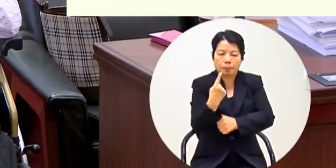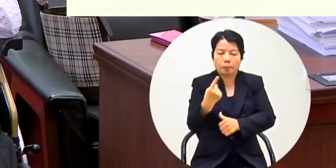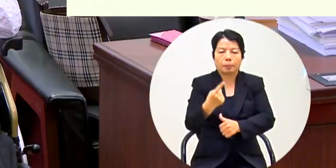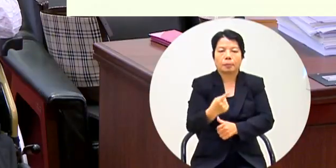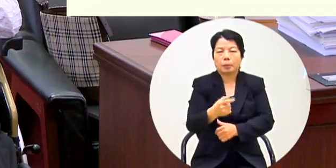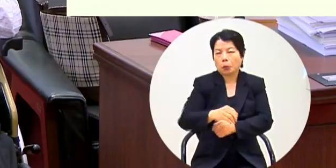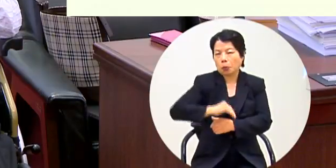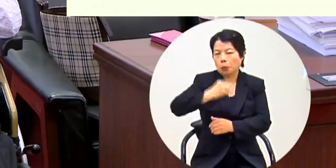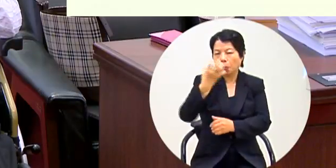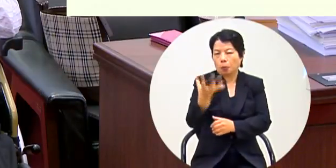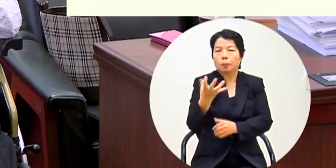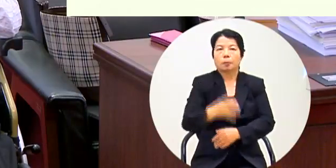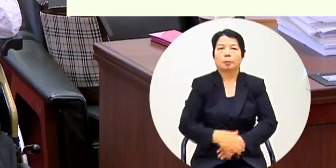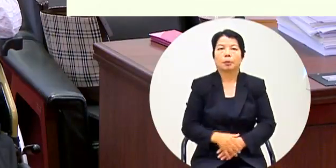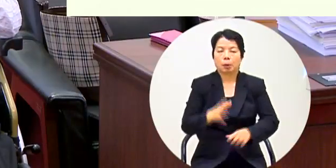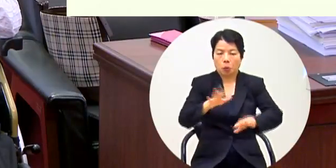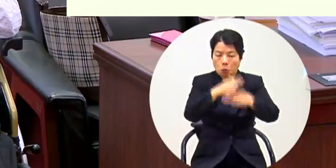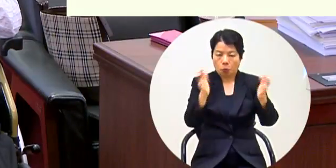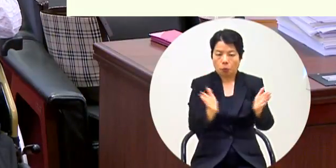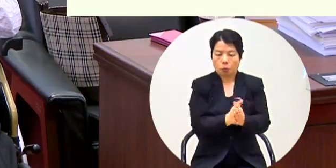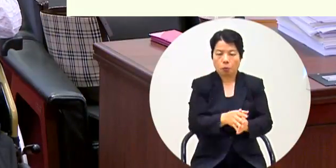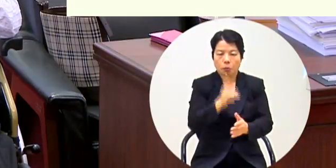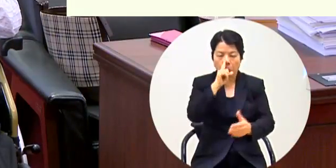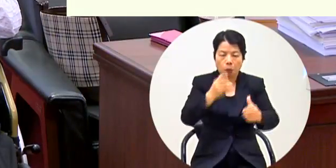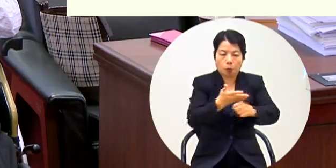放这个